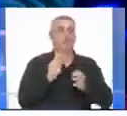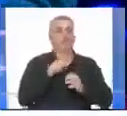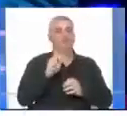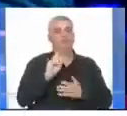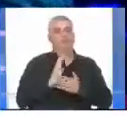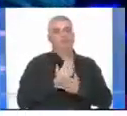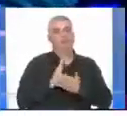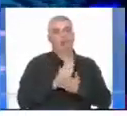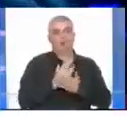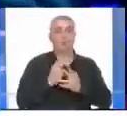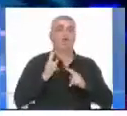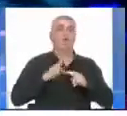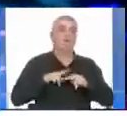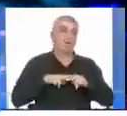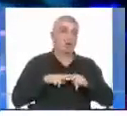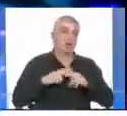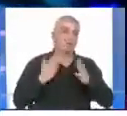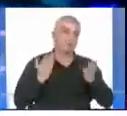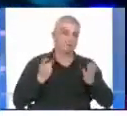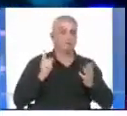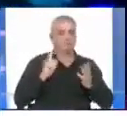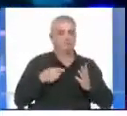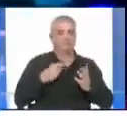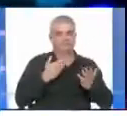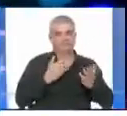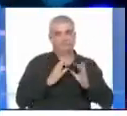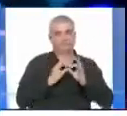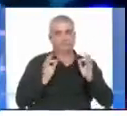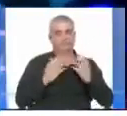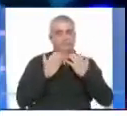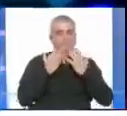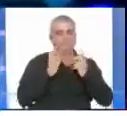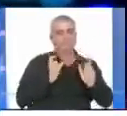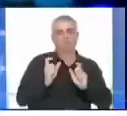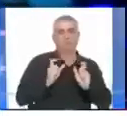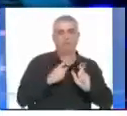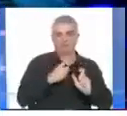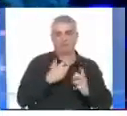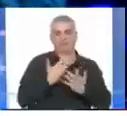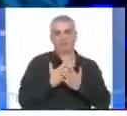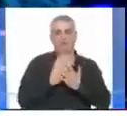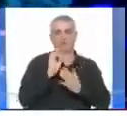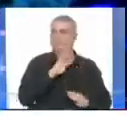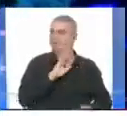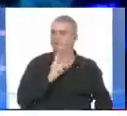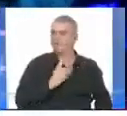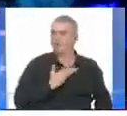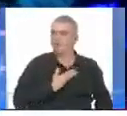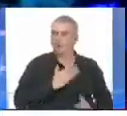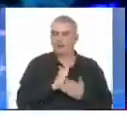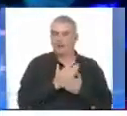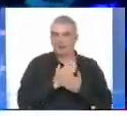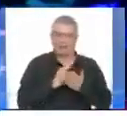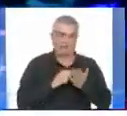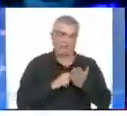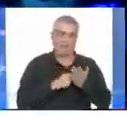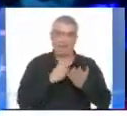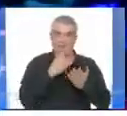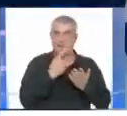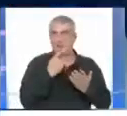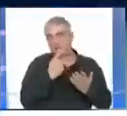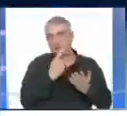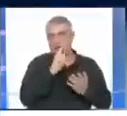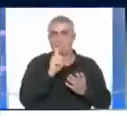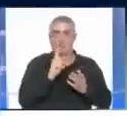יצטרכו להחליט, ואז אמורה להתחיל פרשת ההגנה ועדות נתניה. במידה ולא תתקבל החלטה, כי אתה מבליח את זה,